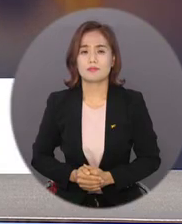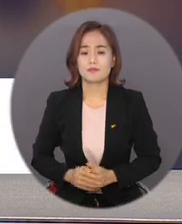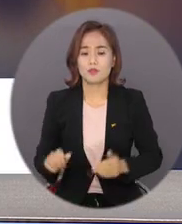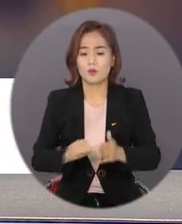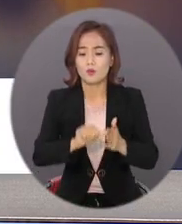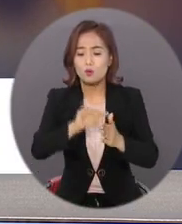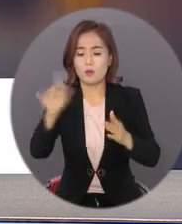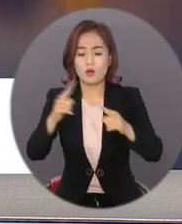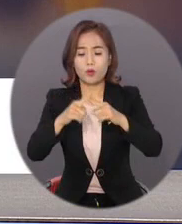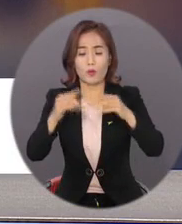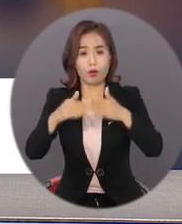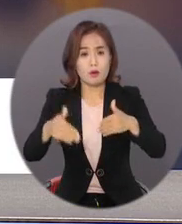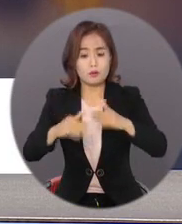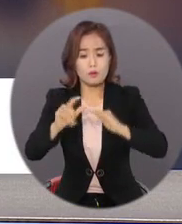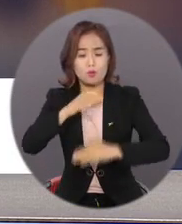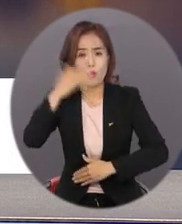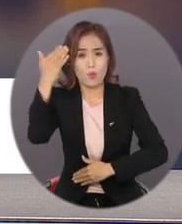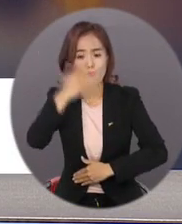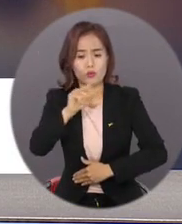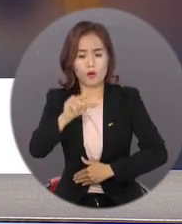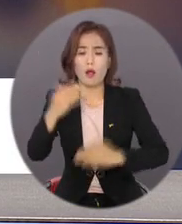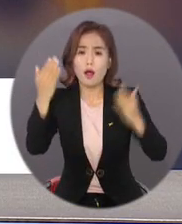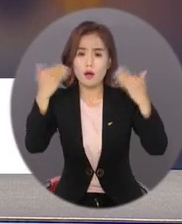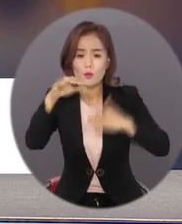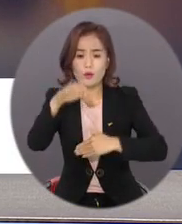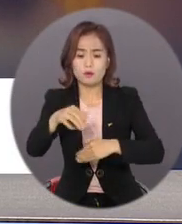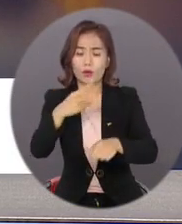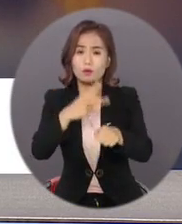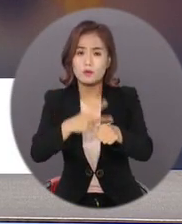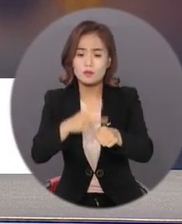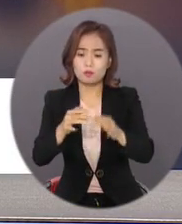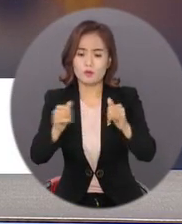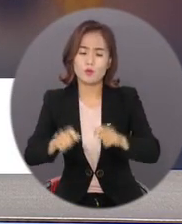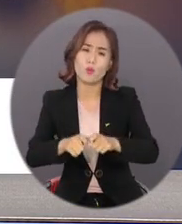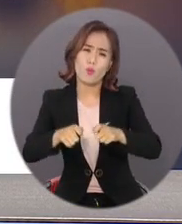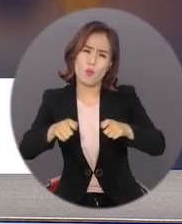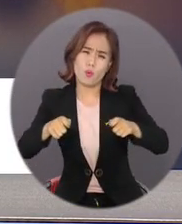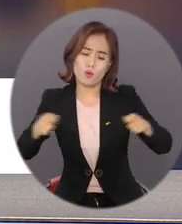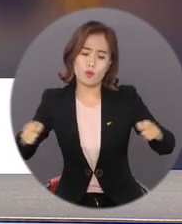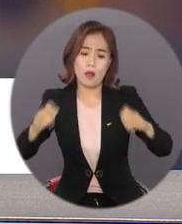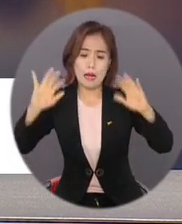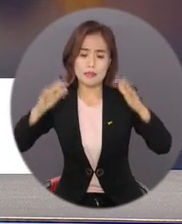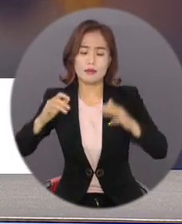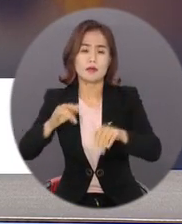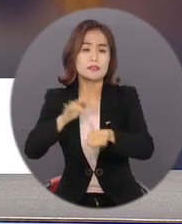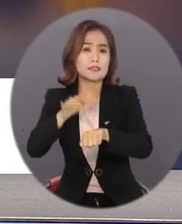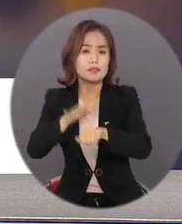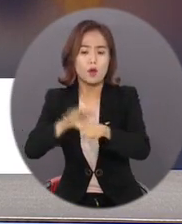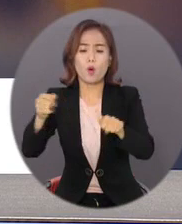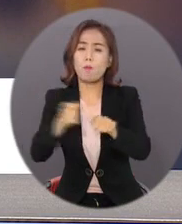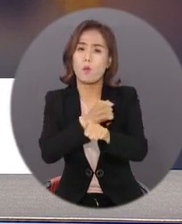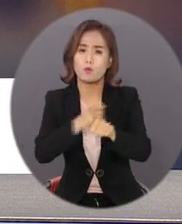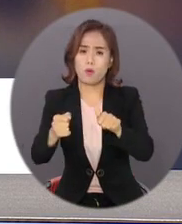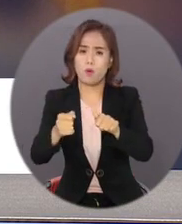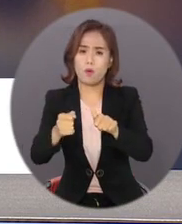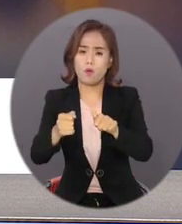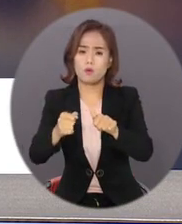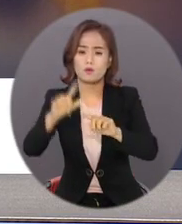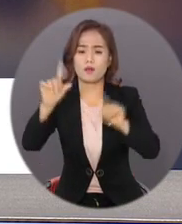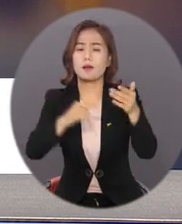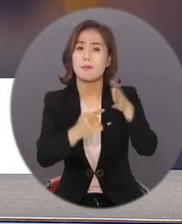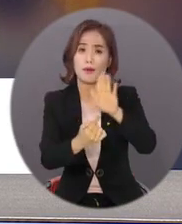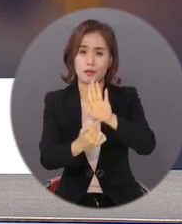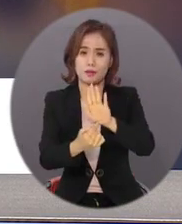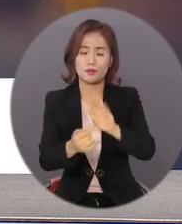유명 교회가 설립한 여수의 한 대안학교에서 교사들이 수년 동안 아이들에게 상습적으로 폭력을 휘두른 사실이